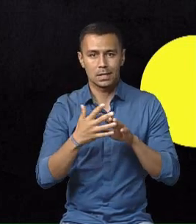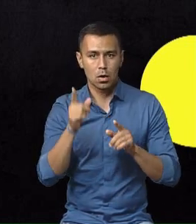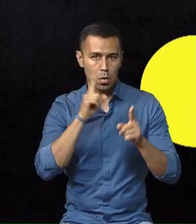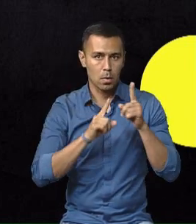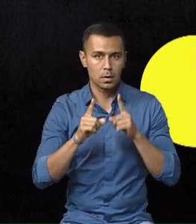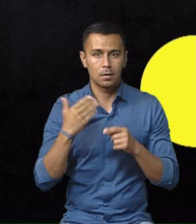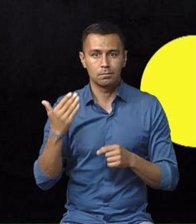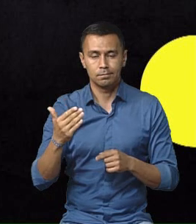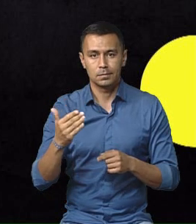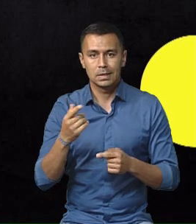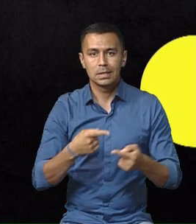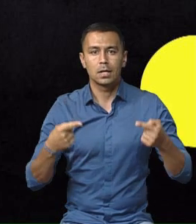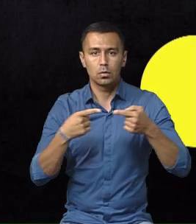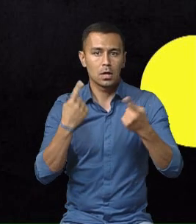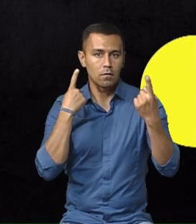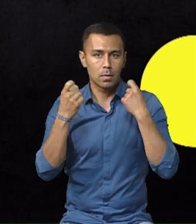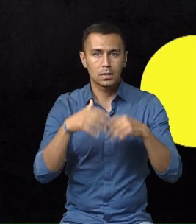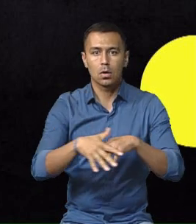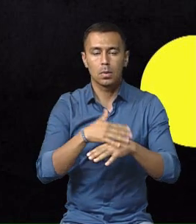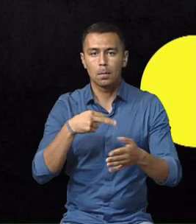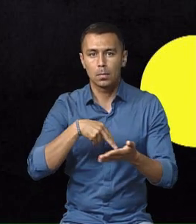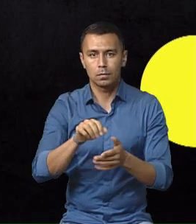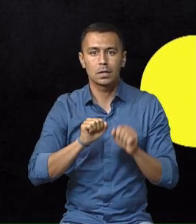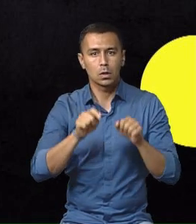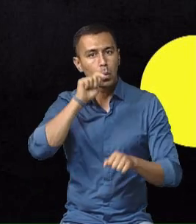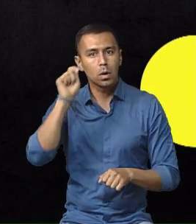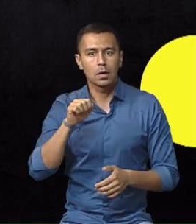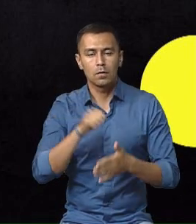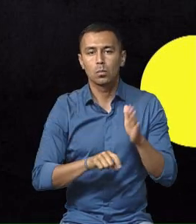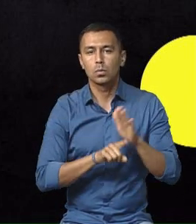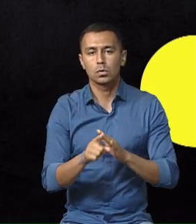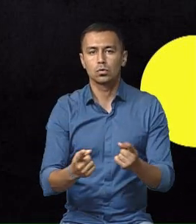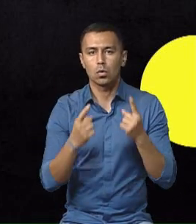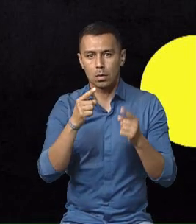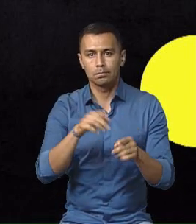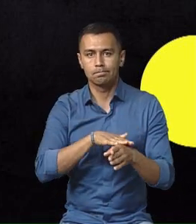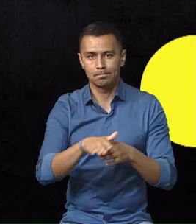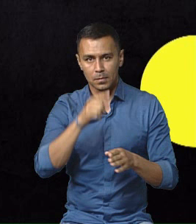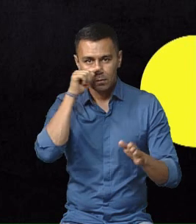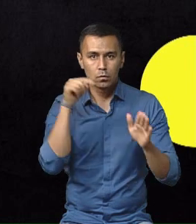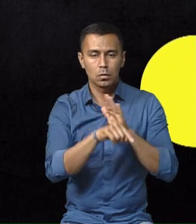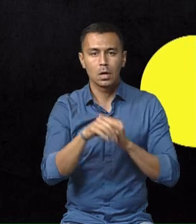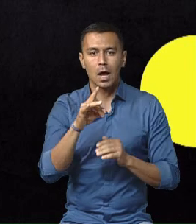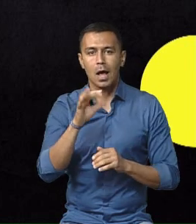Леонід Федюк, згідно інформації громади, пішов захищати Україну від початку широкомасштабного вторгнення